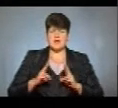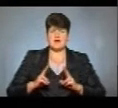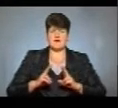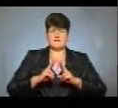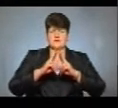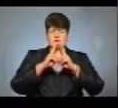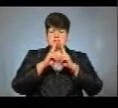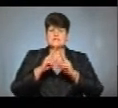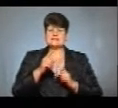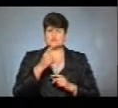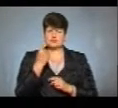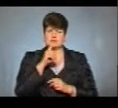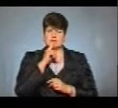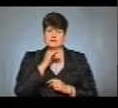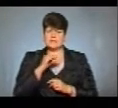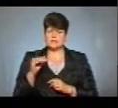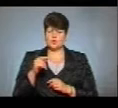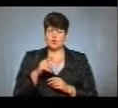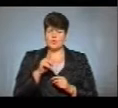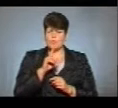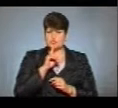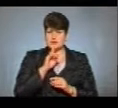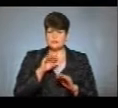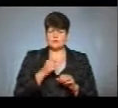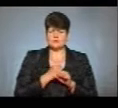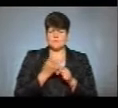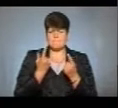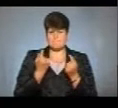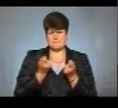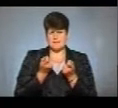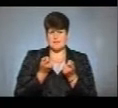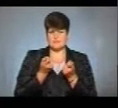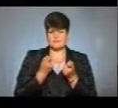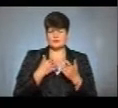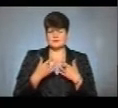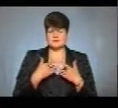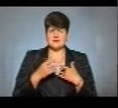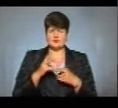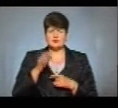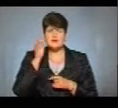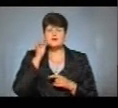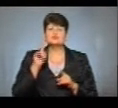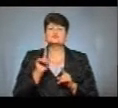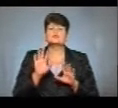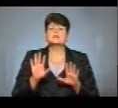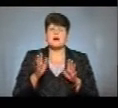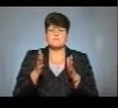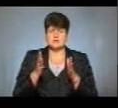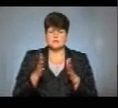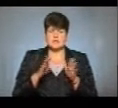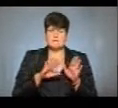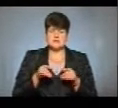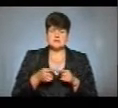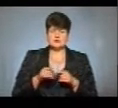з хвилини мовчання, після чого ми зробимо маленьку сценку, щоб нагадати всім, що саме трапилося. Після цього